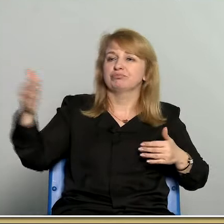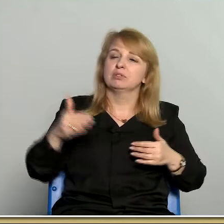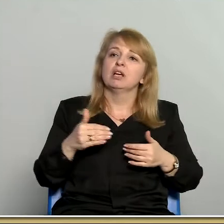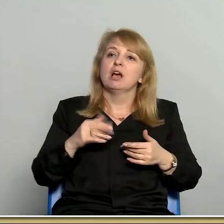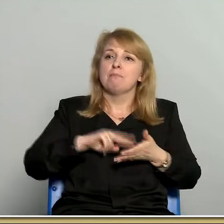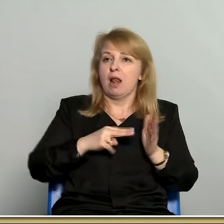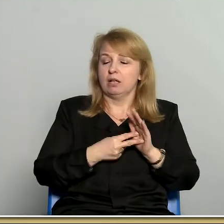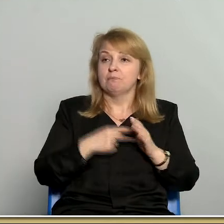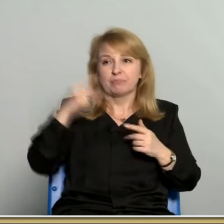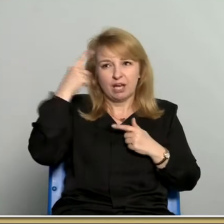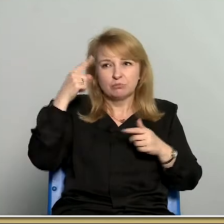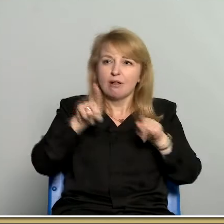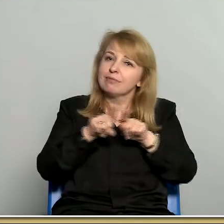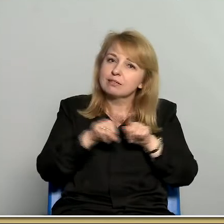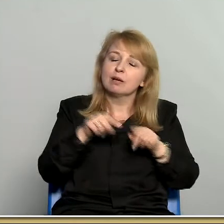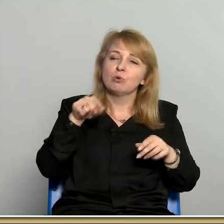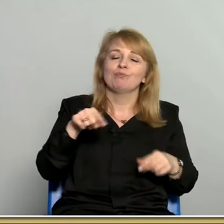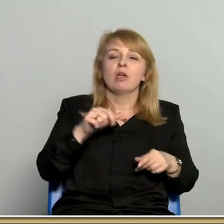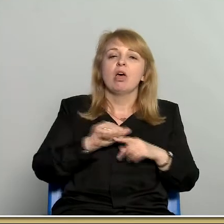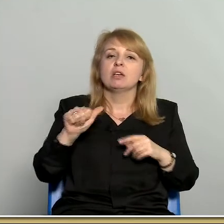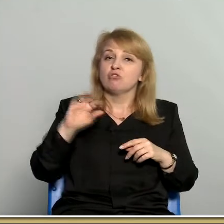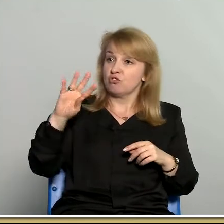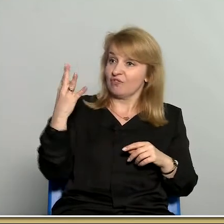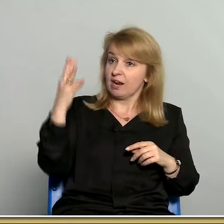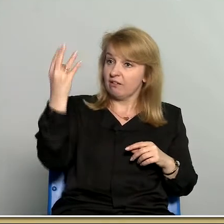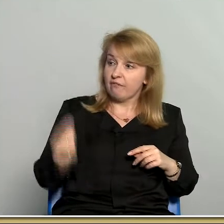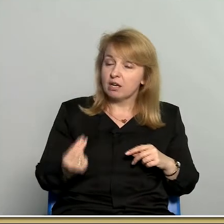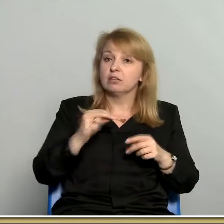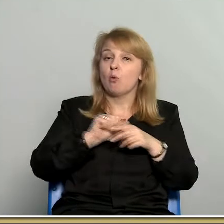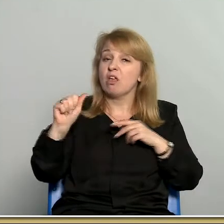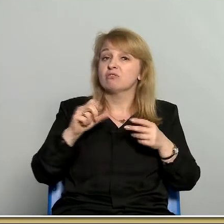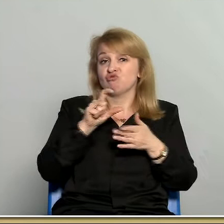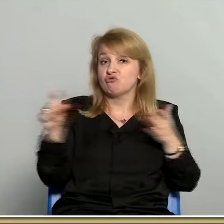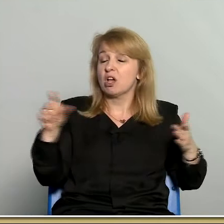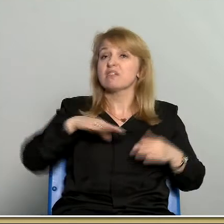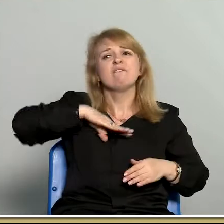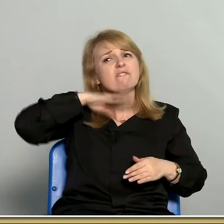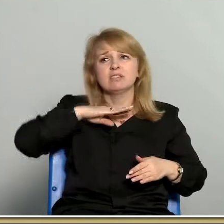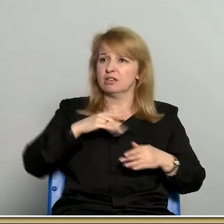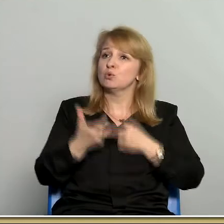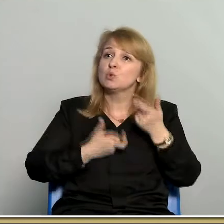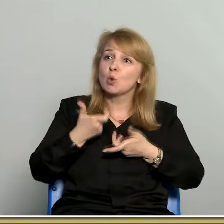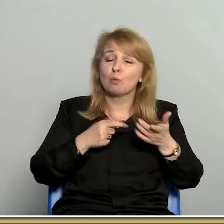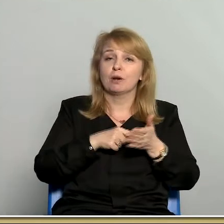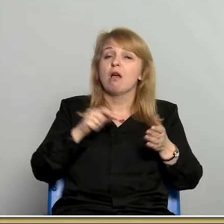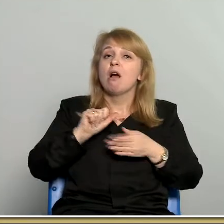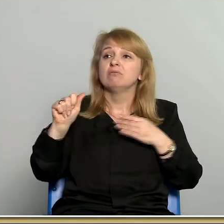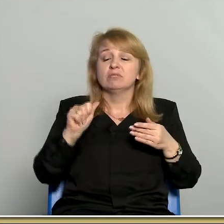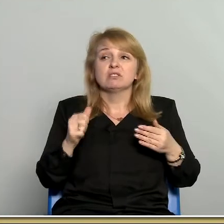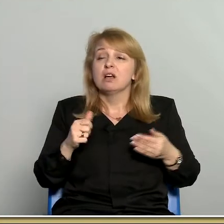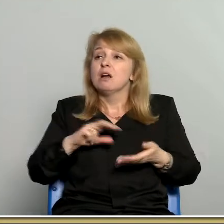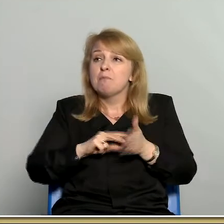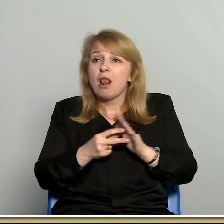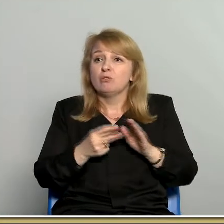Myślę, że jednocześnie biorąc pod uwagę, że to jest czwarty kwartał, jest to czas wystarczający do tego, żeby w odpowiedni sposób